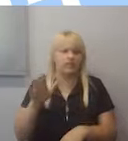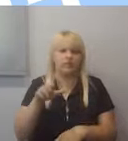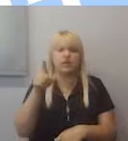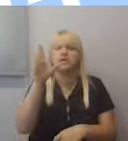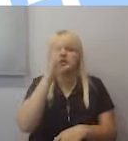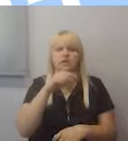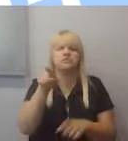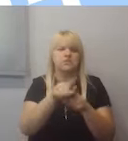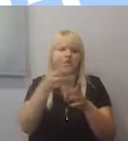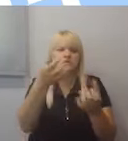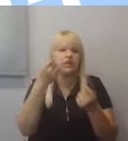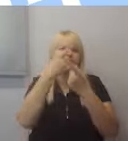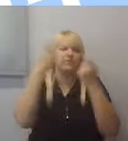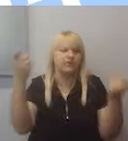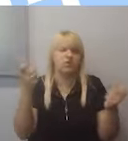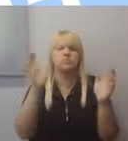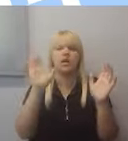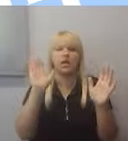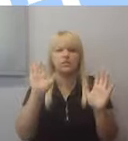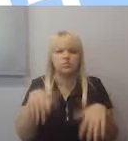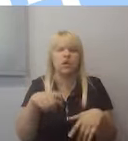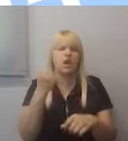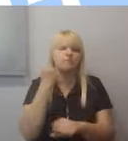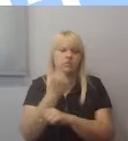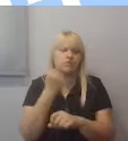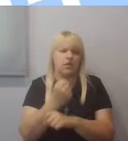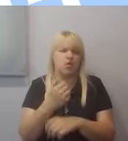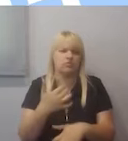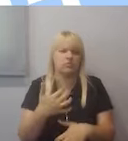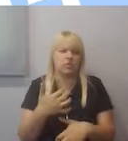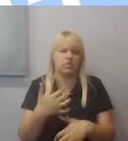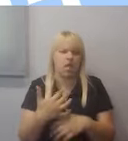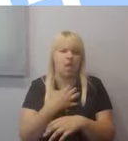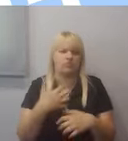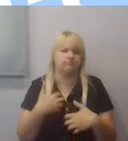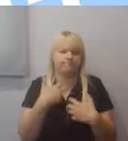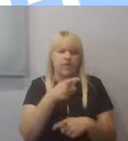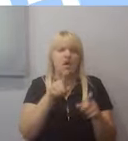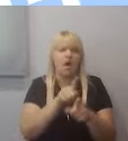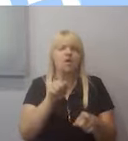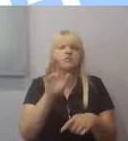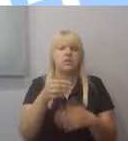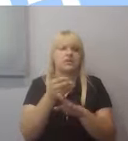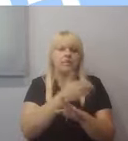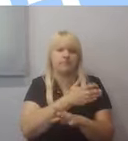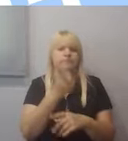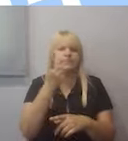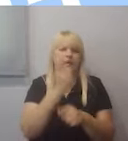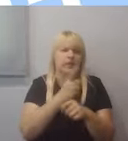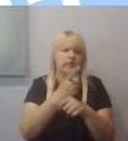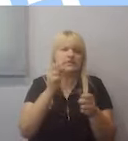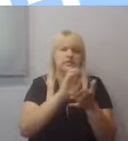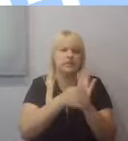informāciju par apdraudējumiem kā arī par agrīnās brīdināšanas sistēmus